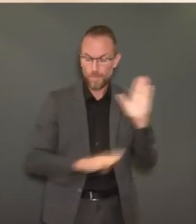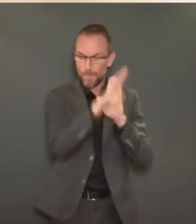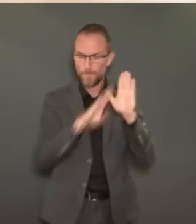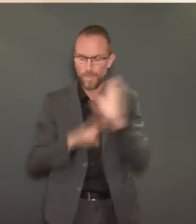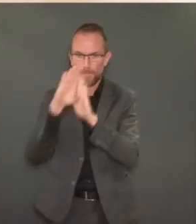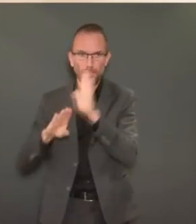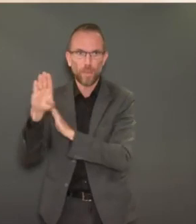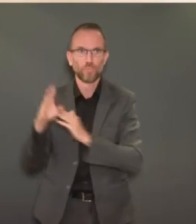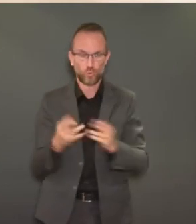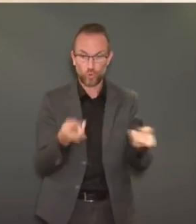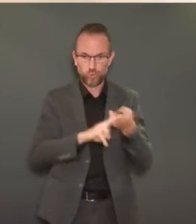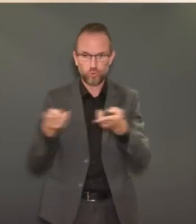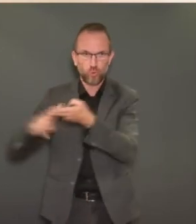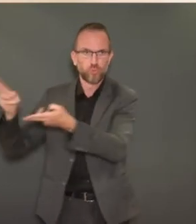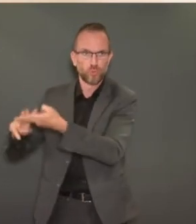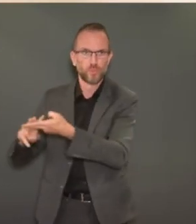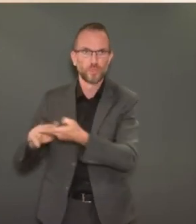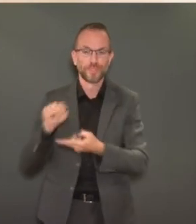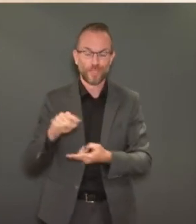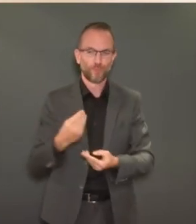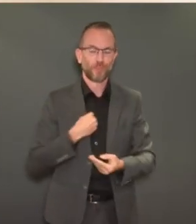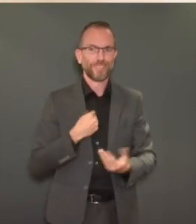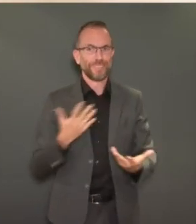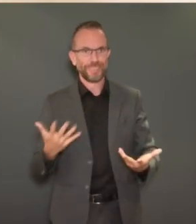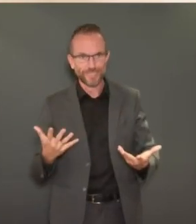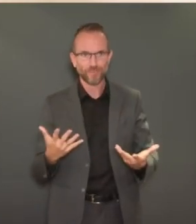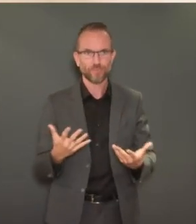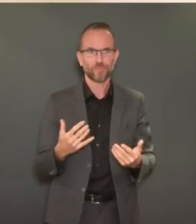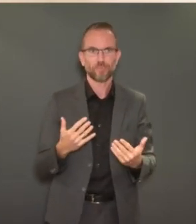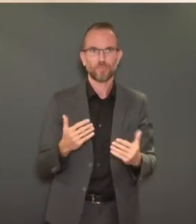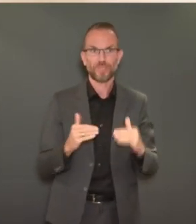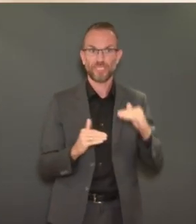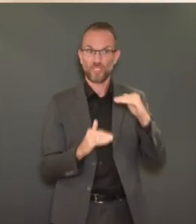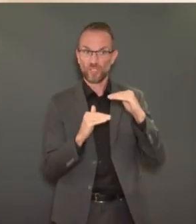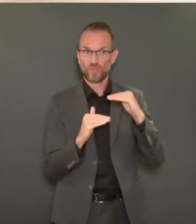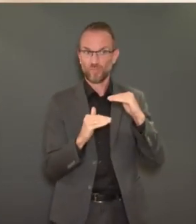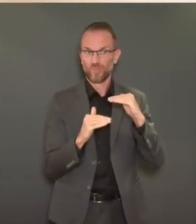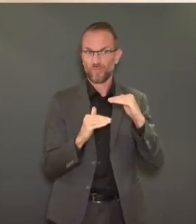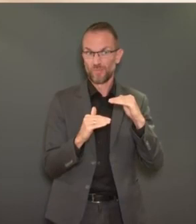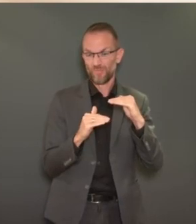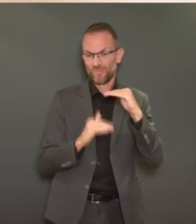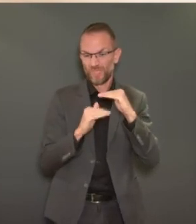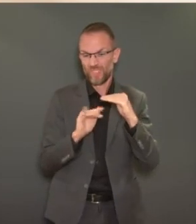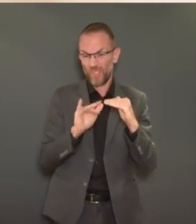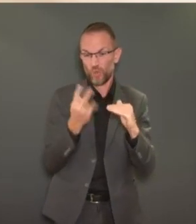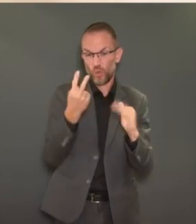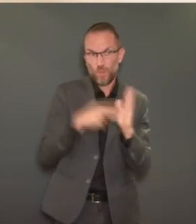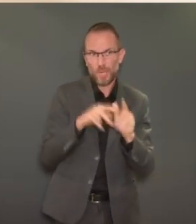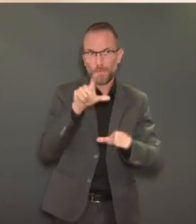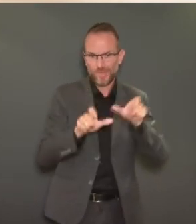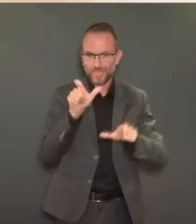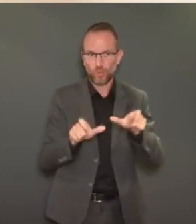aujourd'hui. Aujourd'hui, il y a près de 2000 personnes qui sont hospitalisées avec Covid. Aujourd'hui, il y